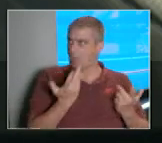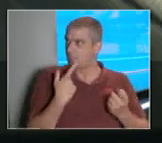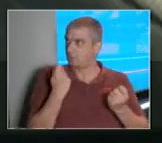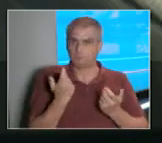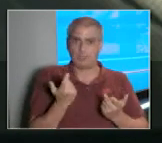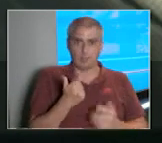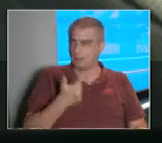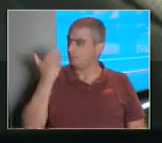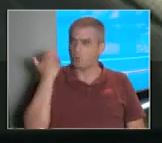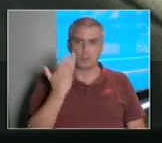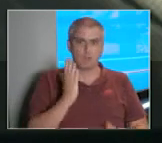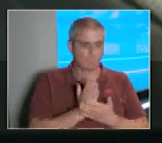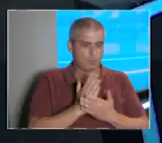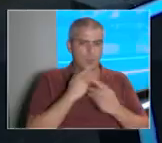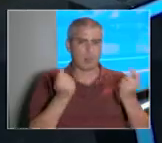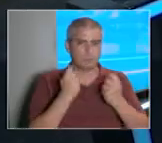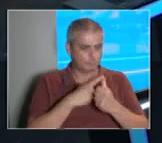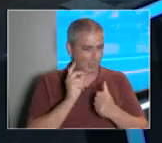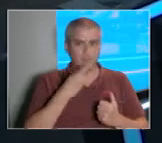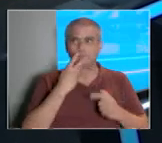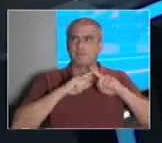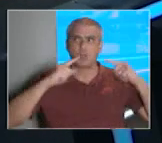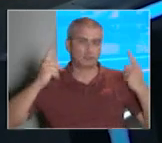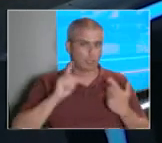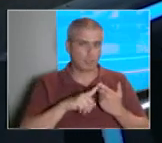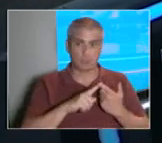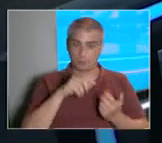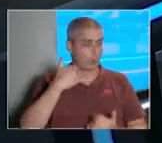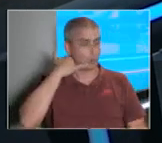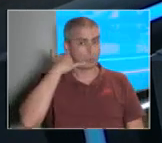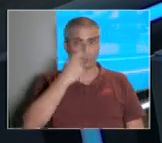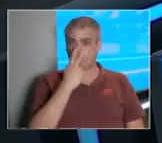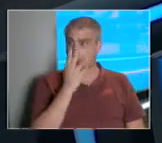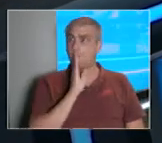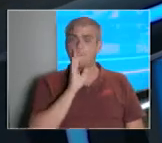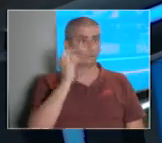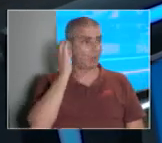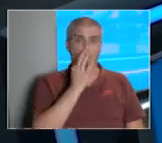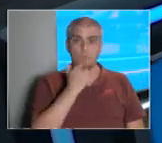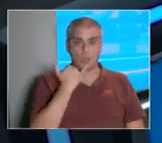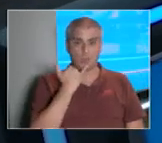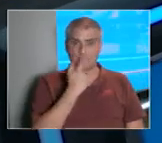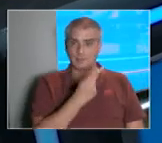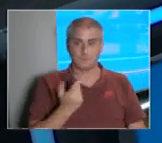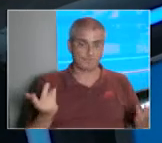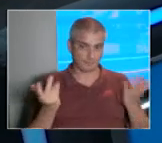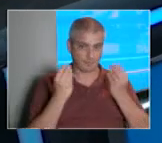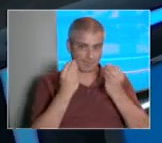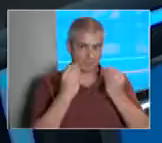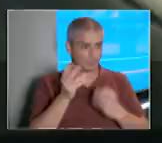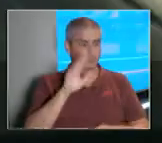הסברה? פיקוד העורף ערוך להסברה, גם בשפות שונות. המוקדנים עכשיו, רואים את הבעיה של המוקדנים. הבנו, תגיד. רגע,